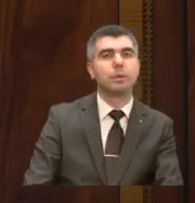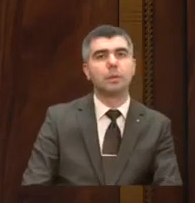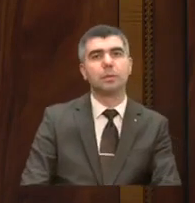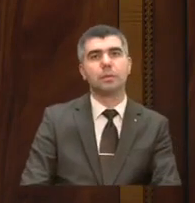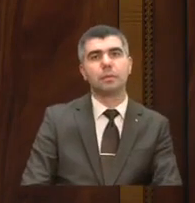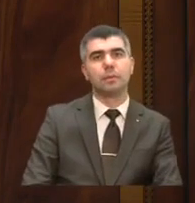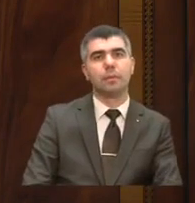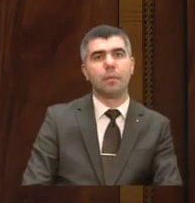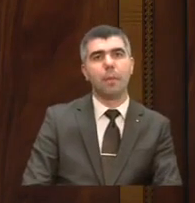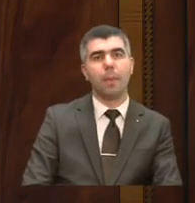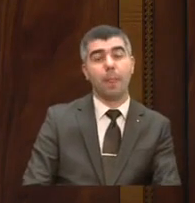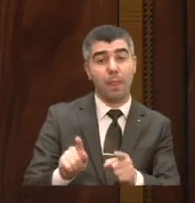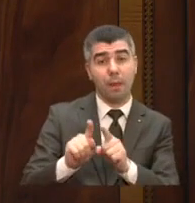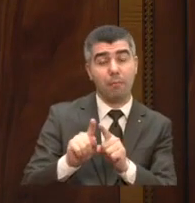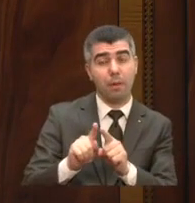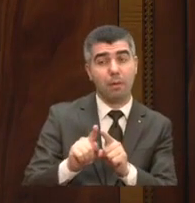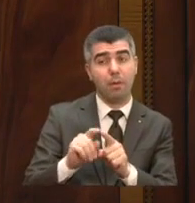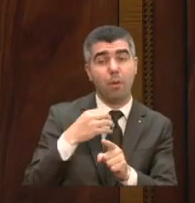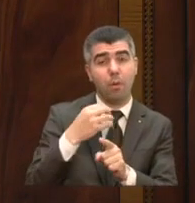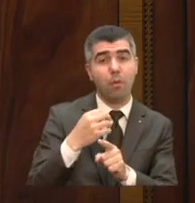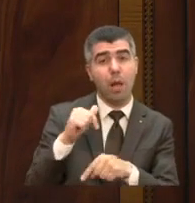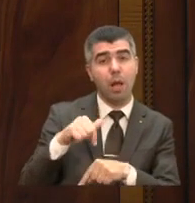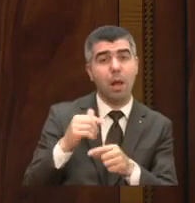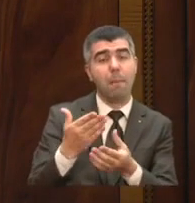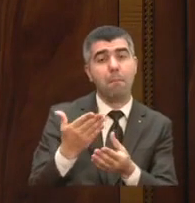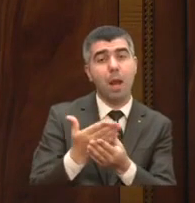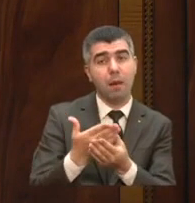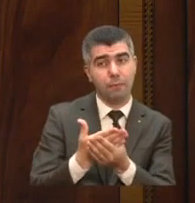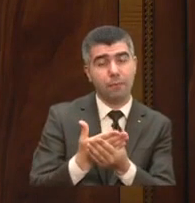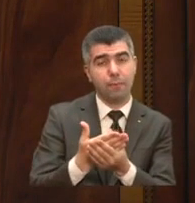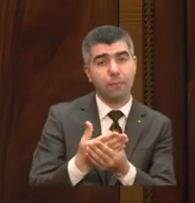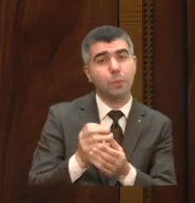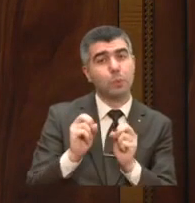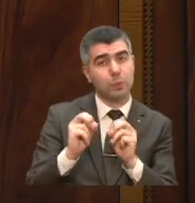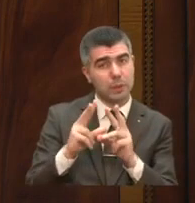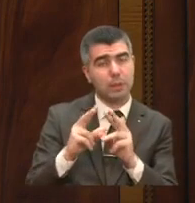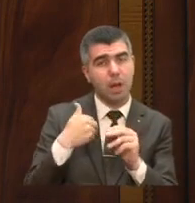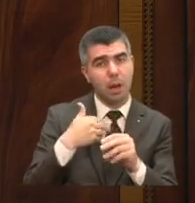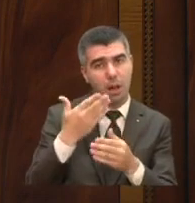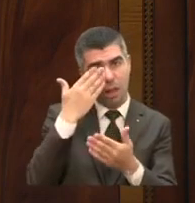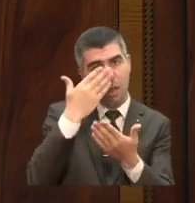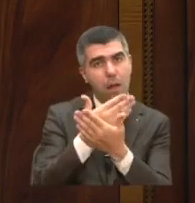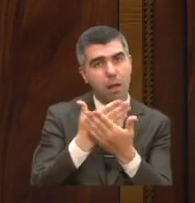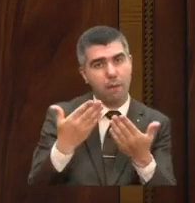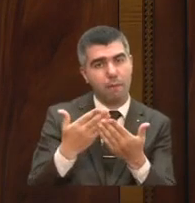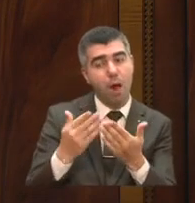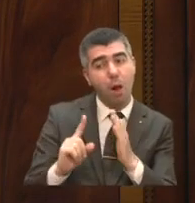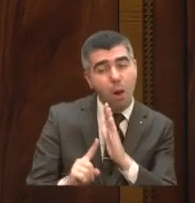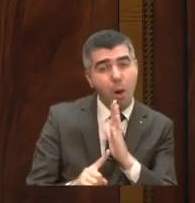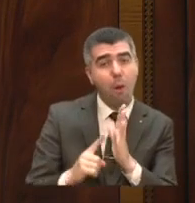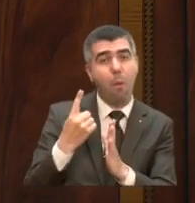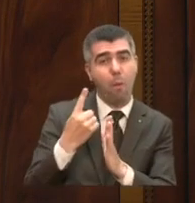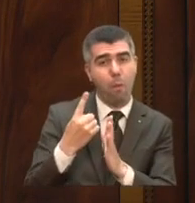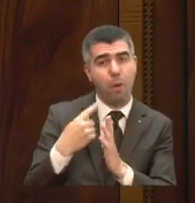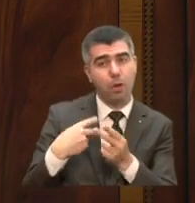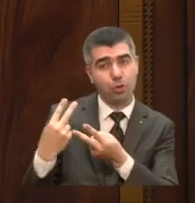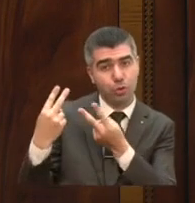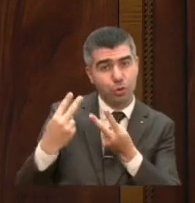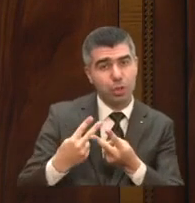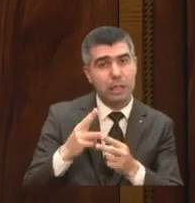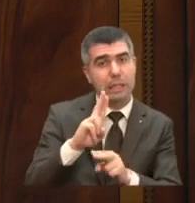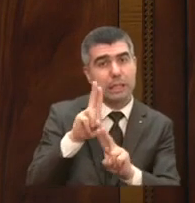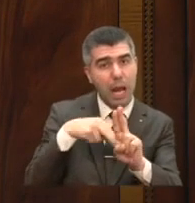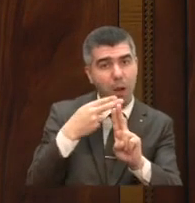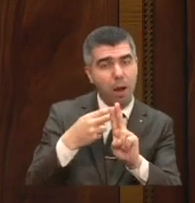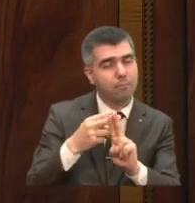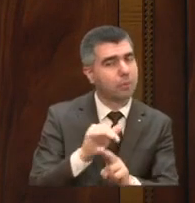إلى القضايا اللي هي محلية. أنا بالطبع ماشي أول مرة تنجاوب على هذا السؤال. أنا سبق لي قلت بأن هذا